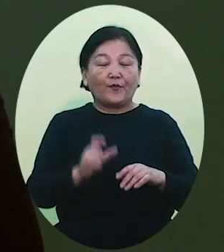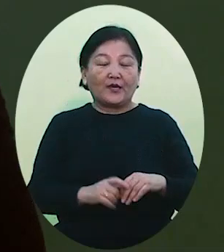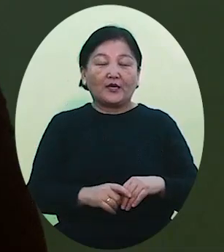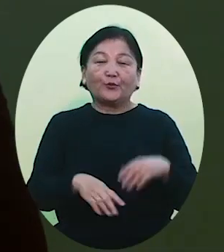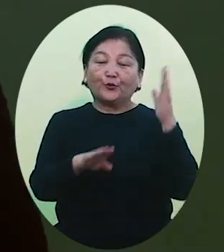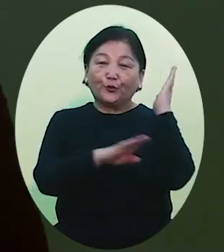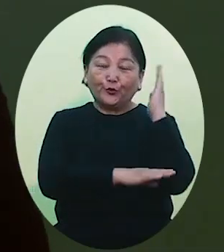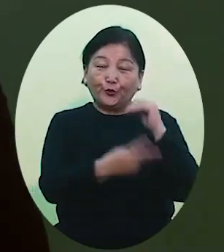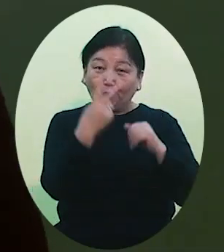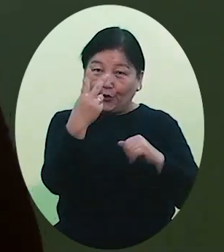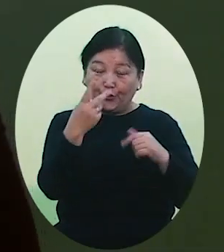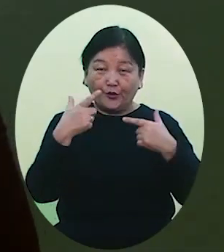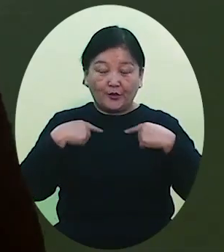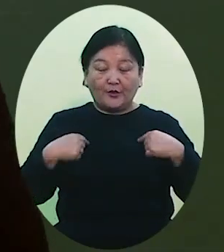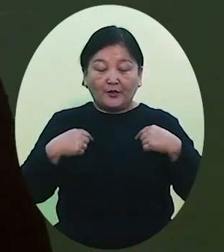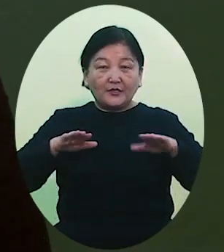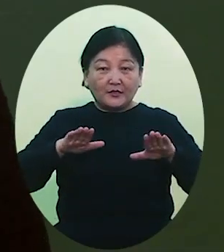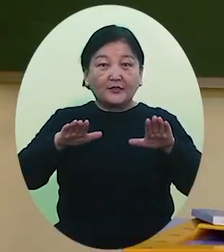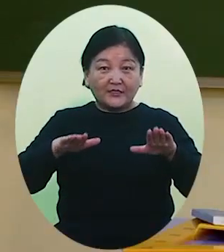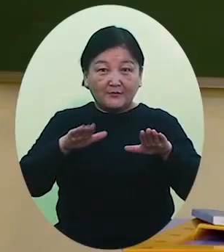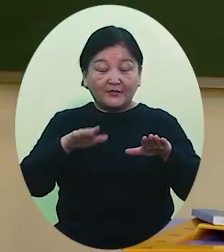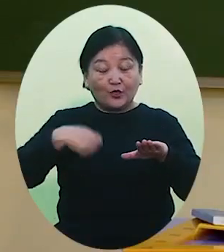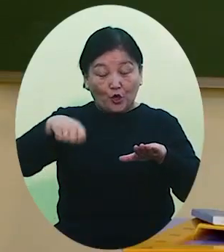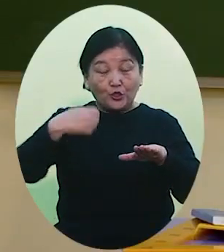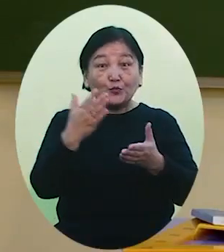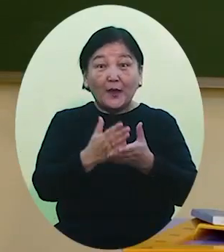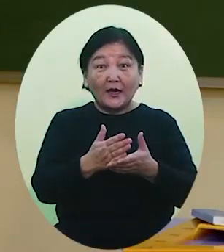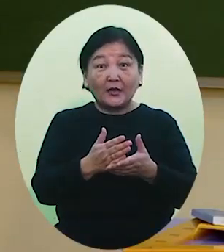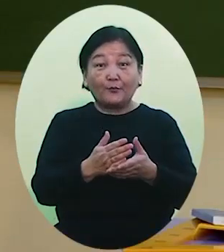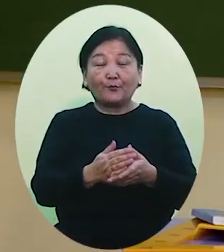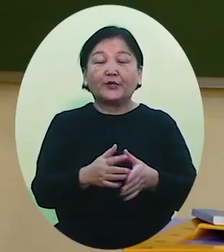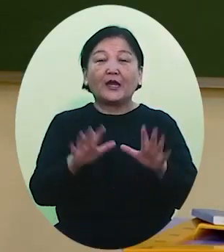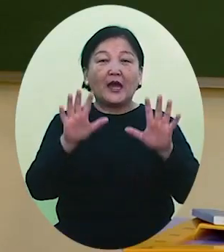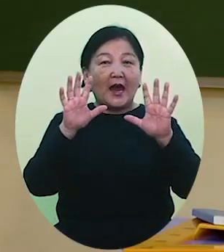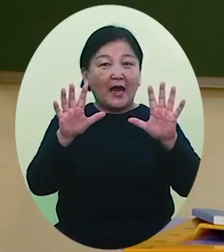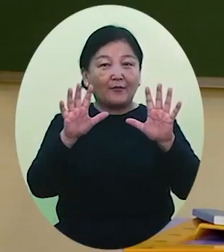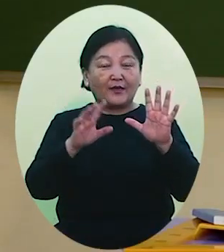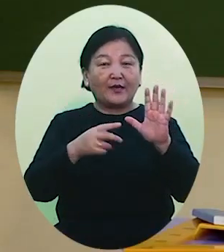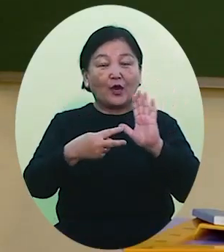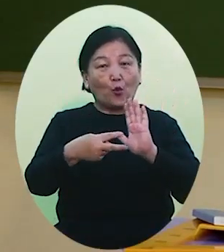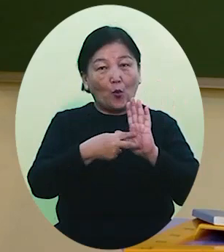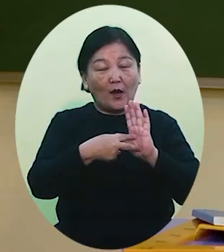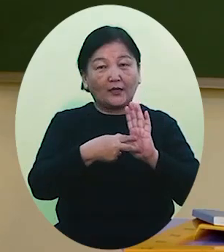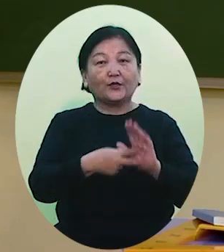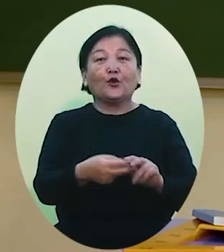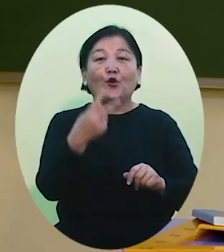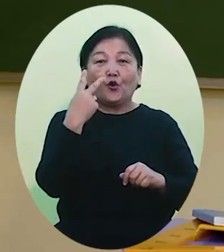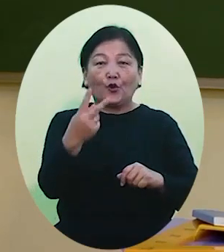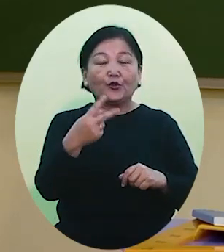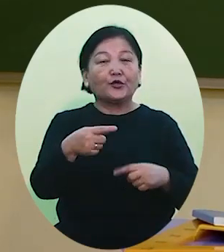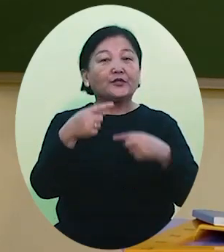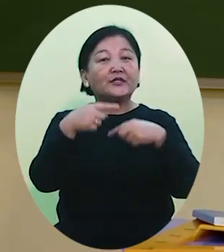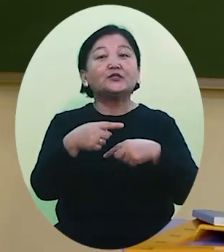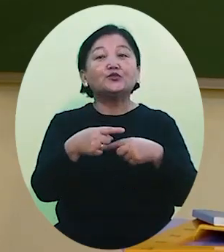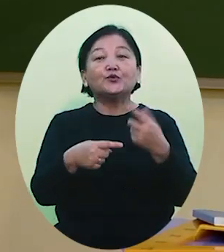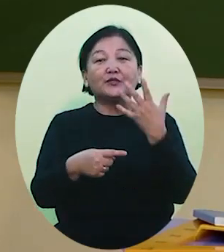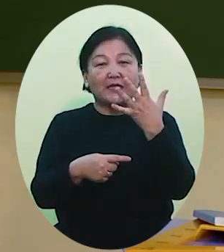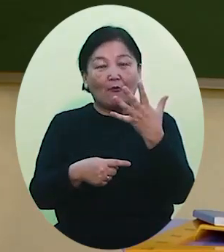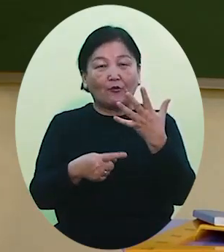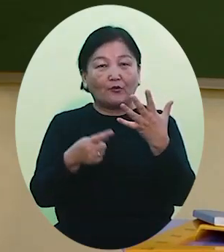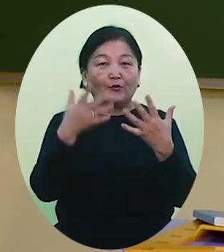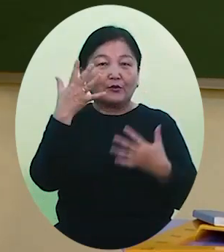дуваж таарах юм байна. Тэгэхээр хэд вэ? 5. За тэгвэл Б асуулт нь 16 өдрийн өдөр